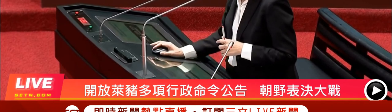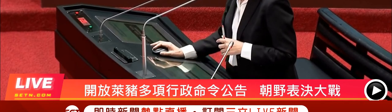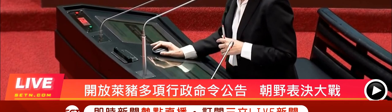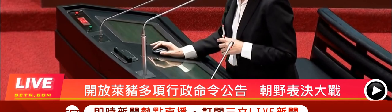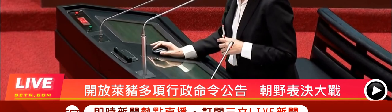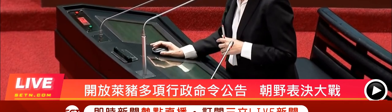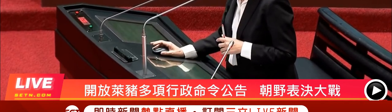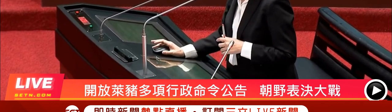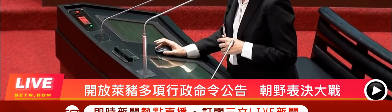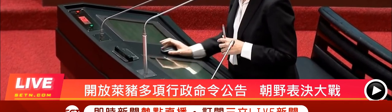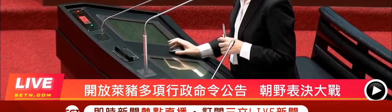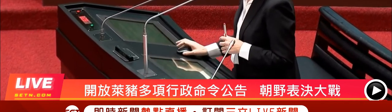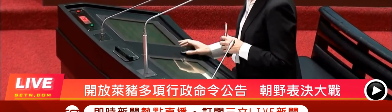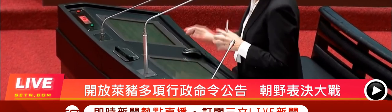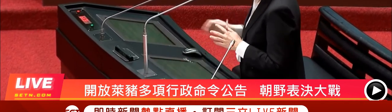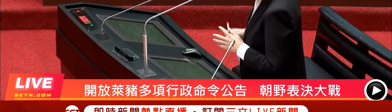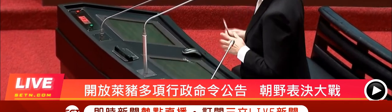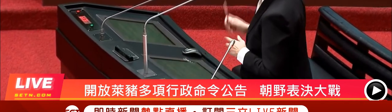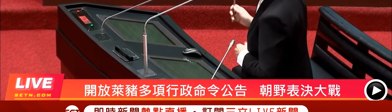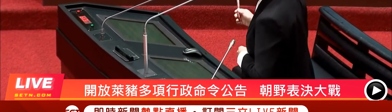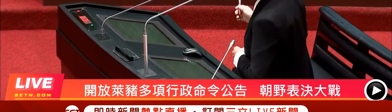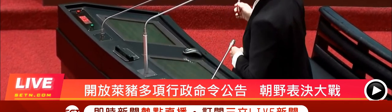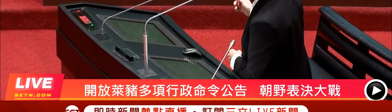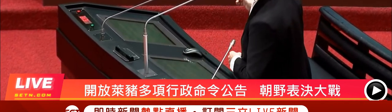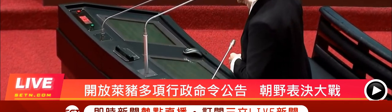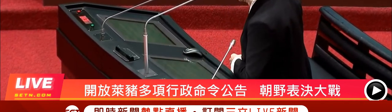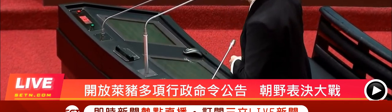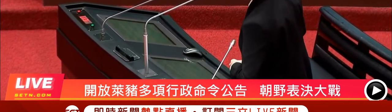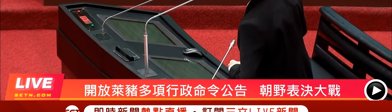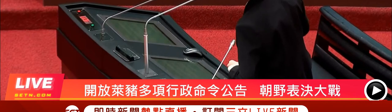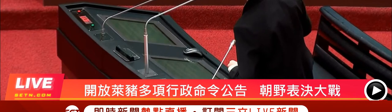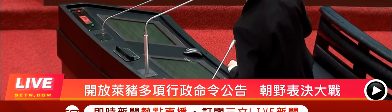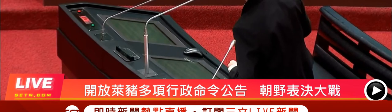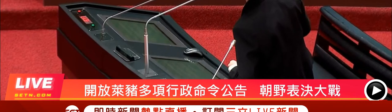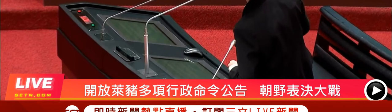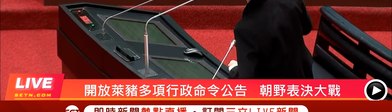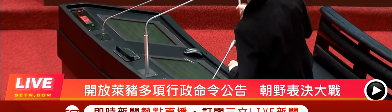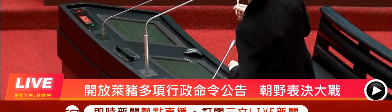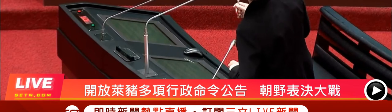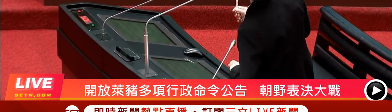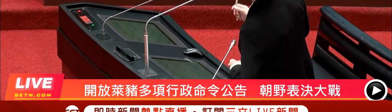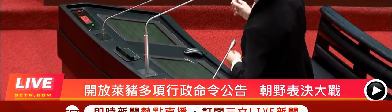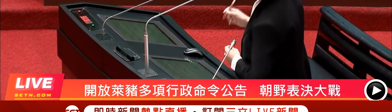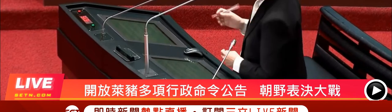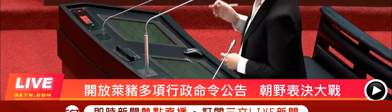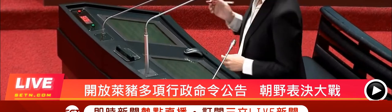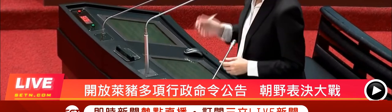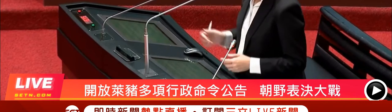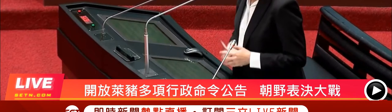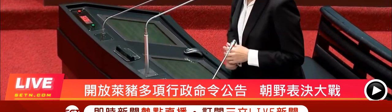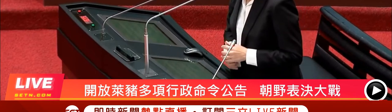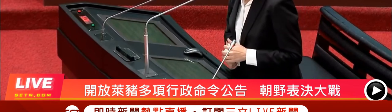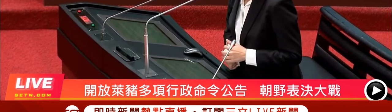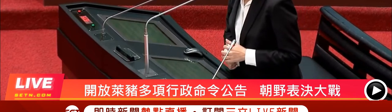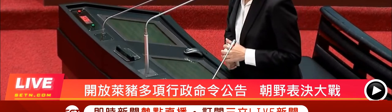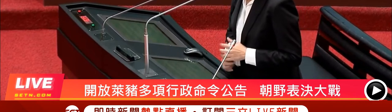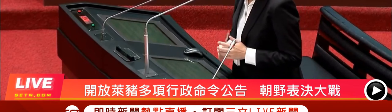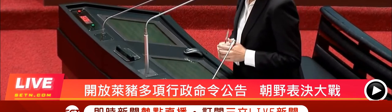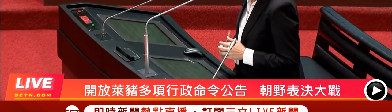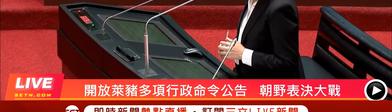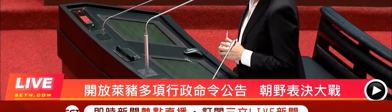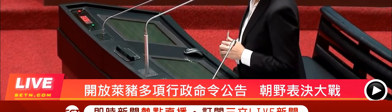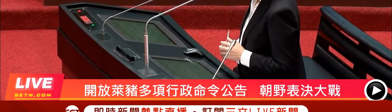据？既然委托出来了，再来这个是苏维硕医师的一个报告，他告诉卫福